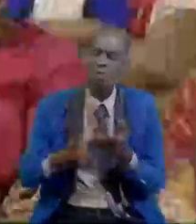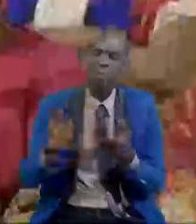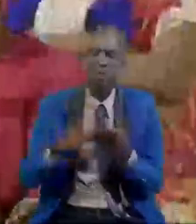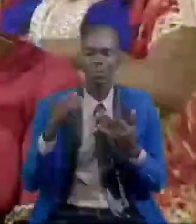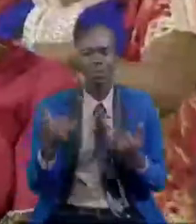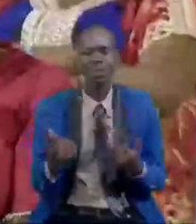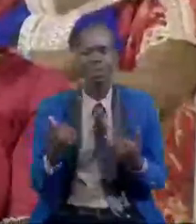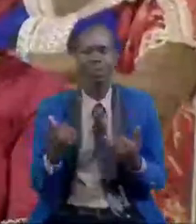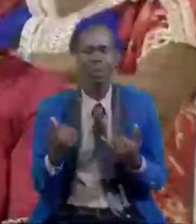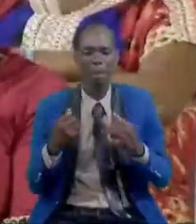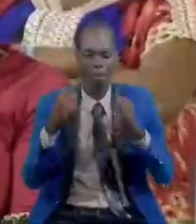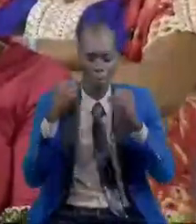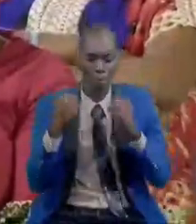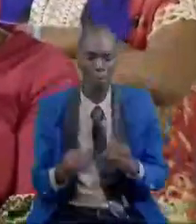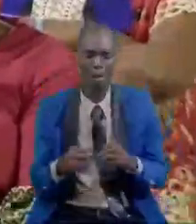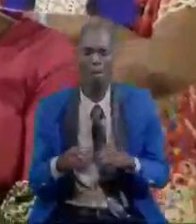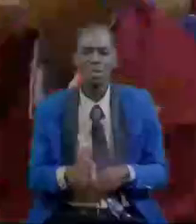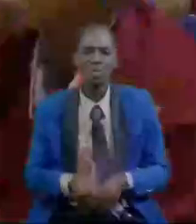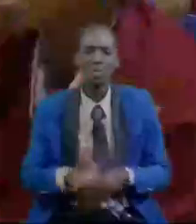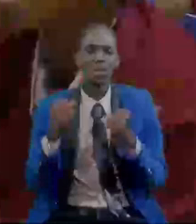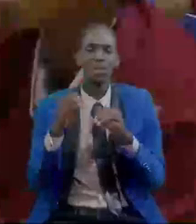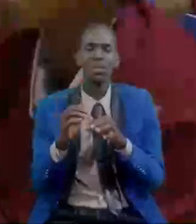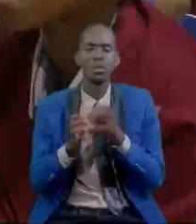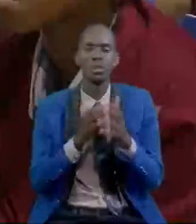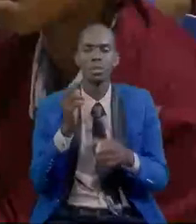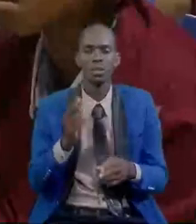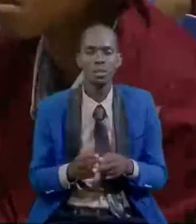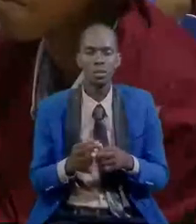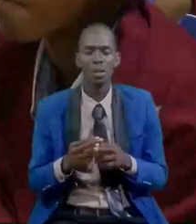Péché pardonné. La puissance brisée.